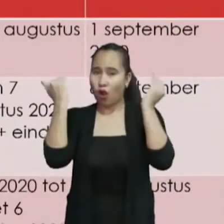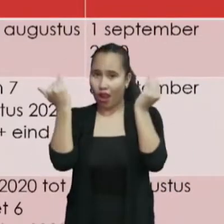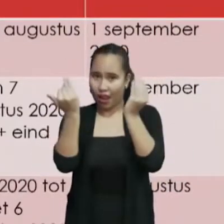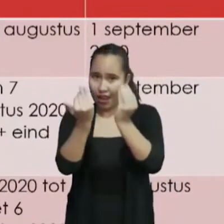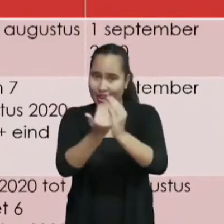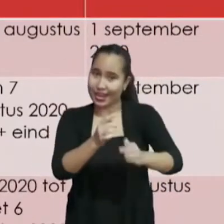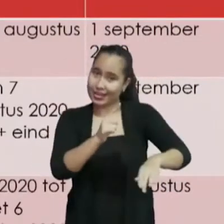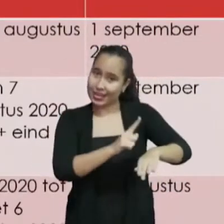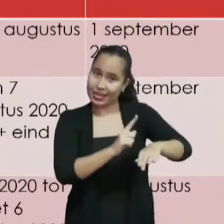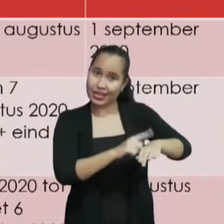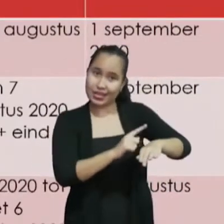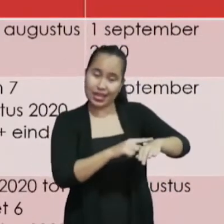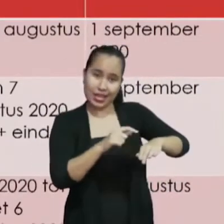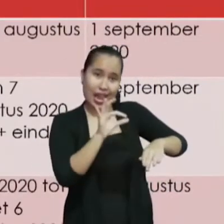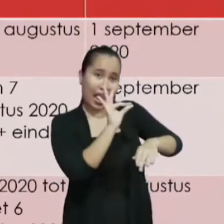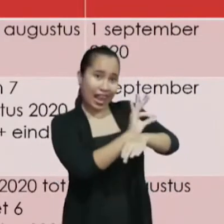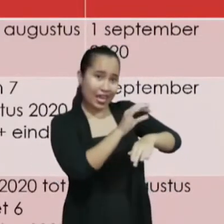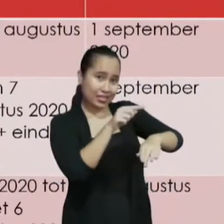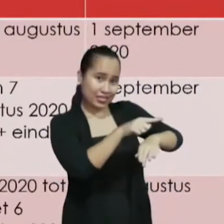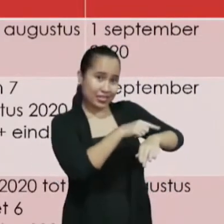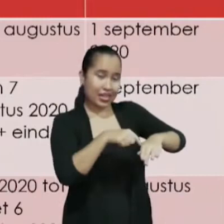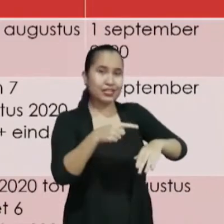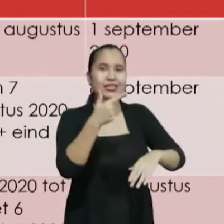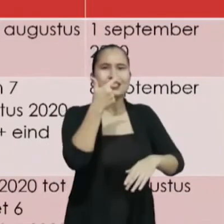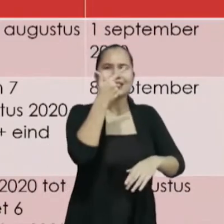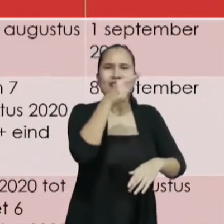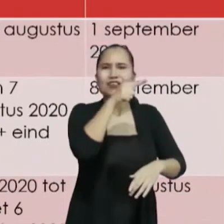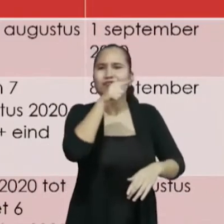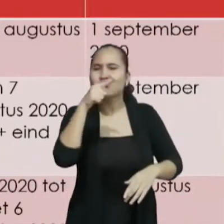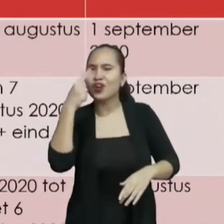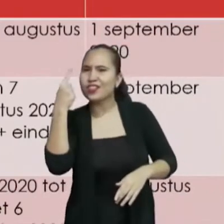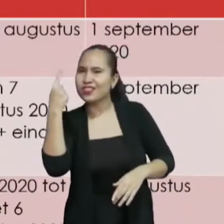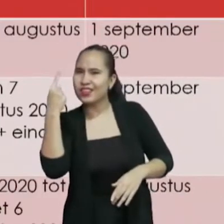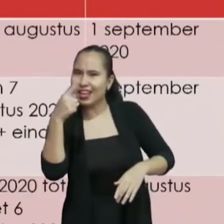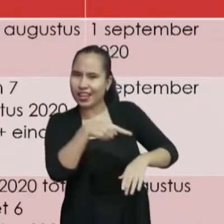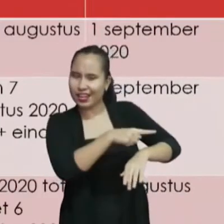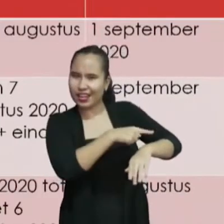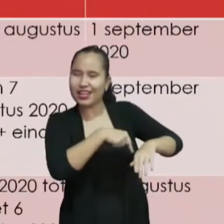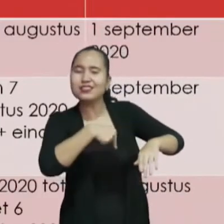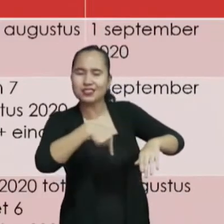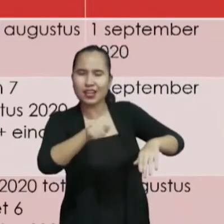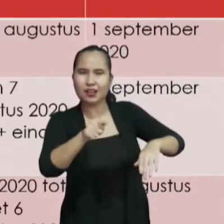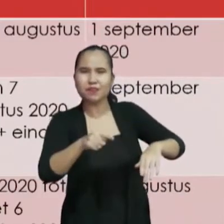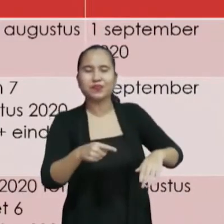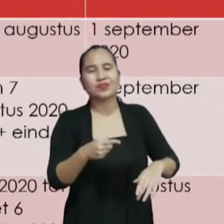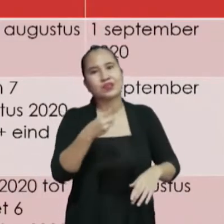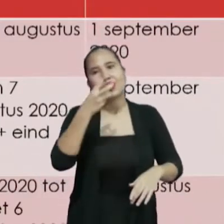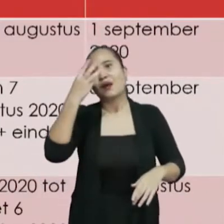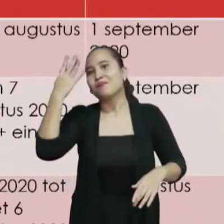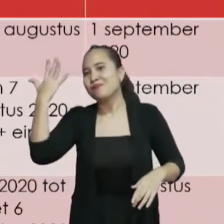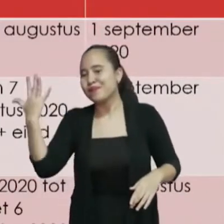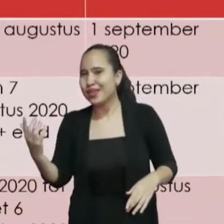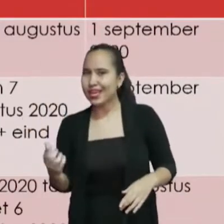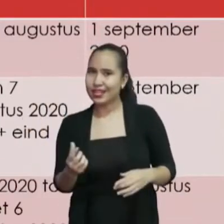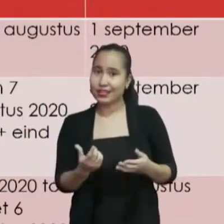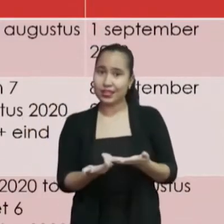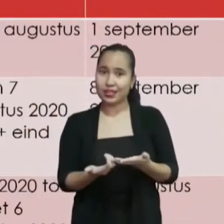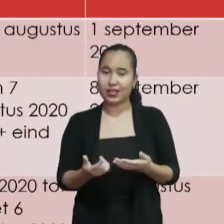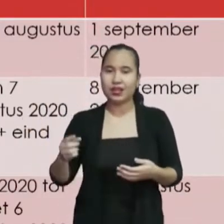de lestijd in acht moeten nemen van 7 tot 1, omdat het bij hun gaat om meerdere vakken.